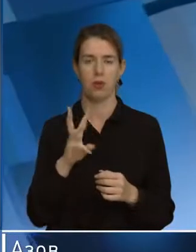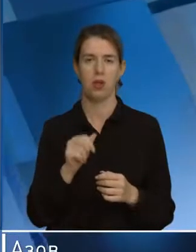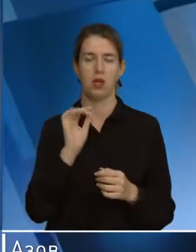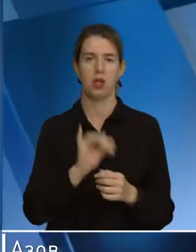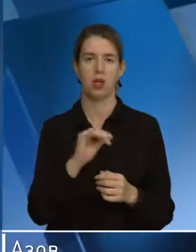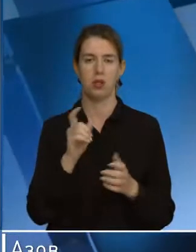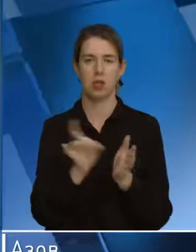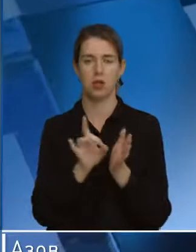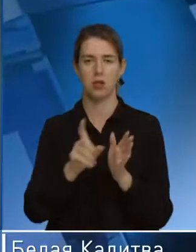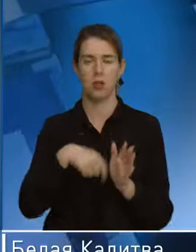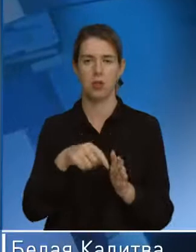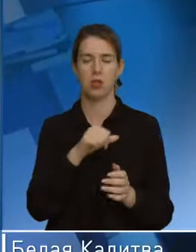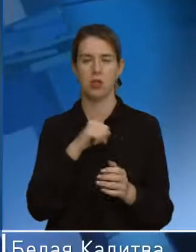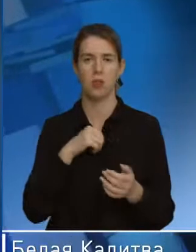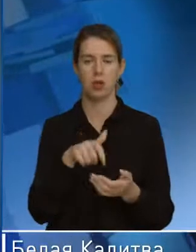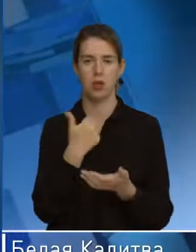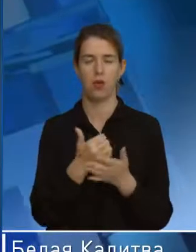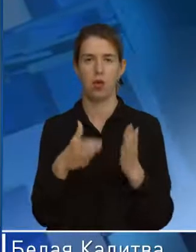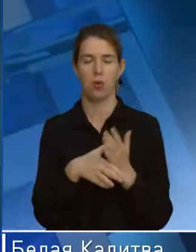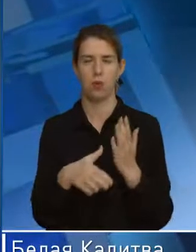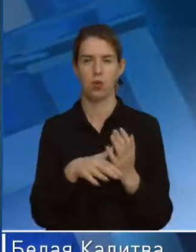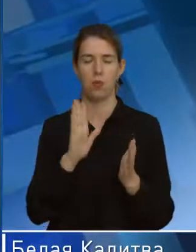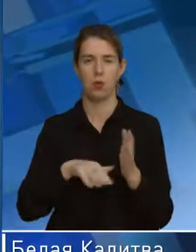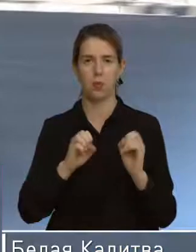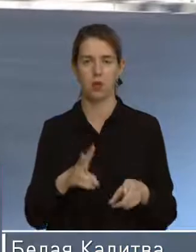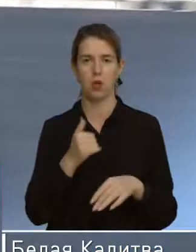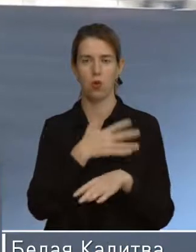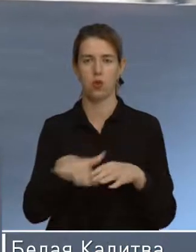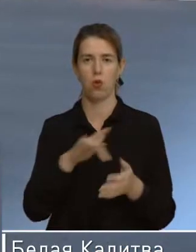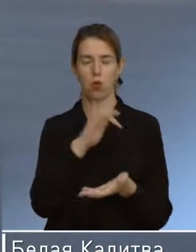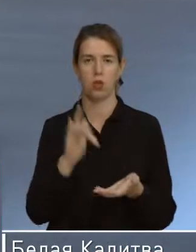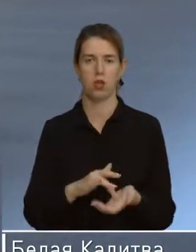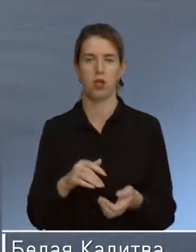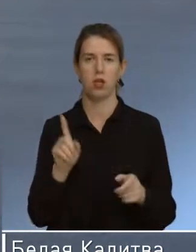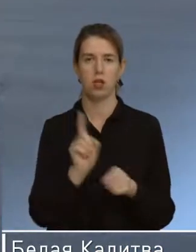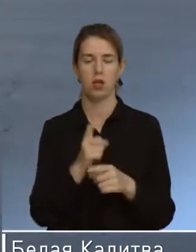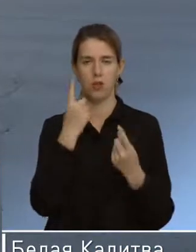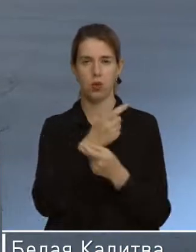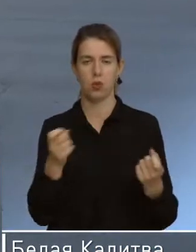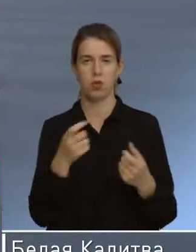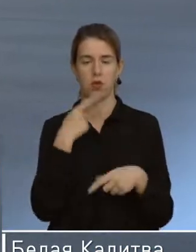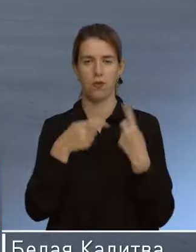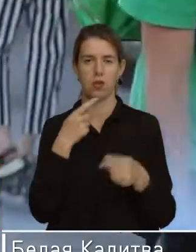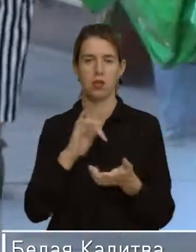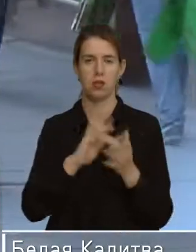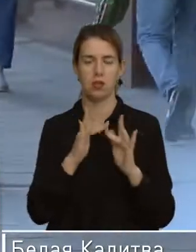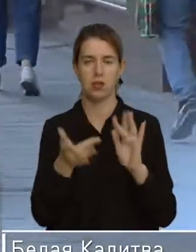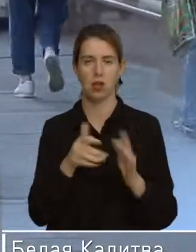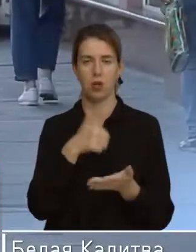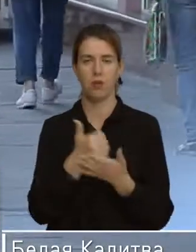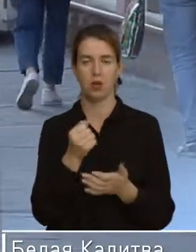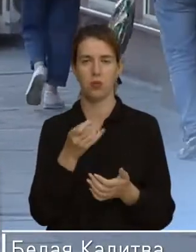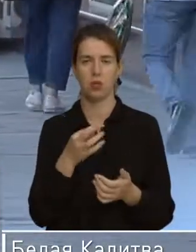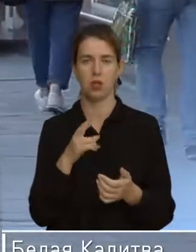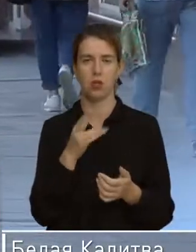фирм-владельцев электросамокатов, а главное, поможет обеспечить безопасность на улицах города. Такую информацию озвучил в Инстаграм глава